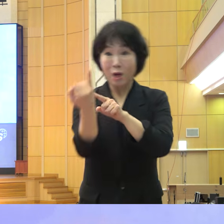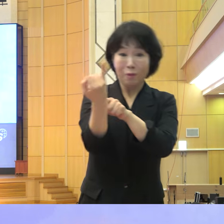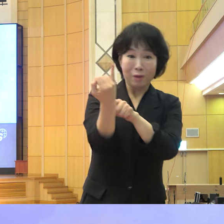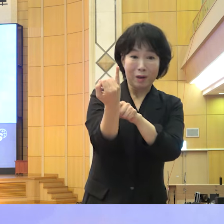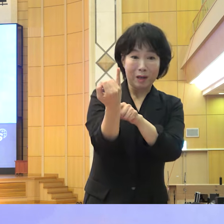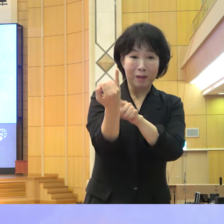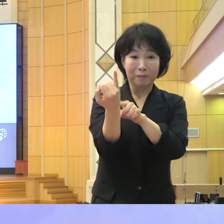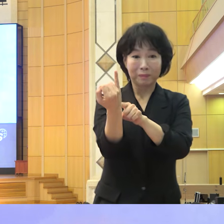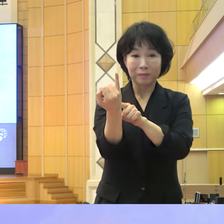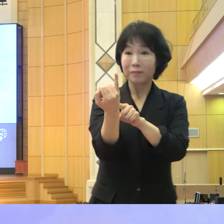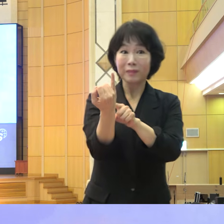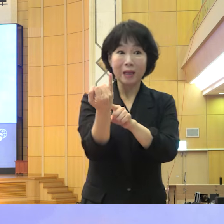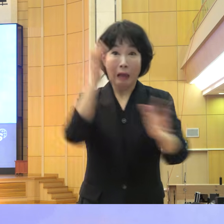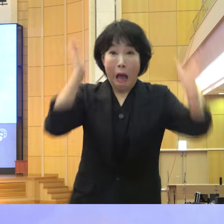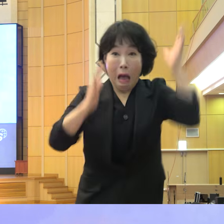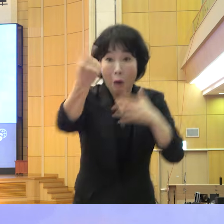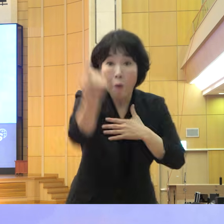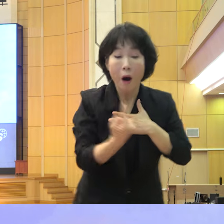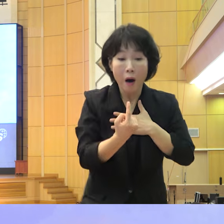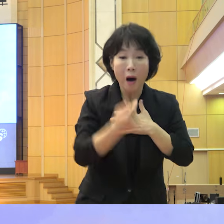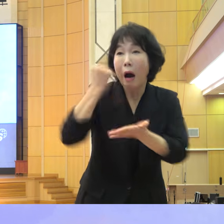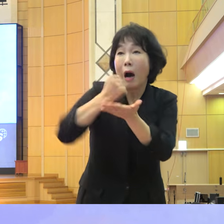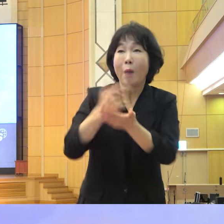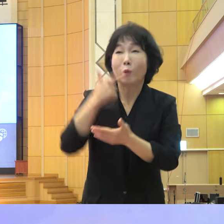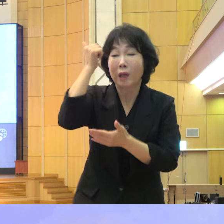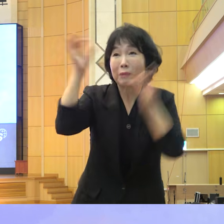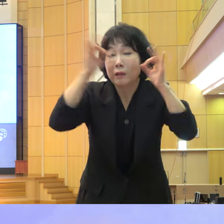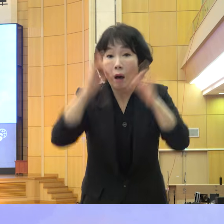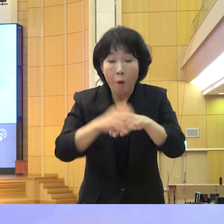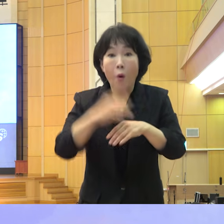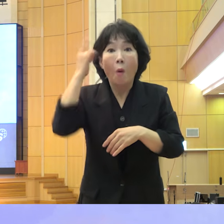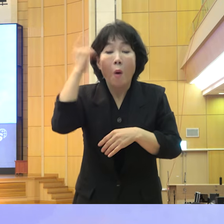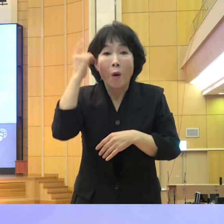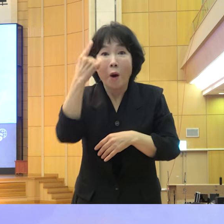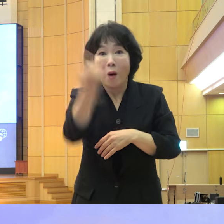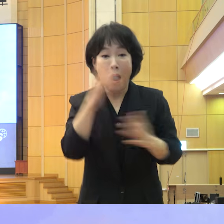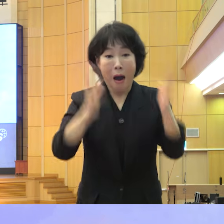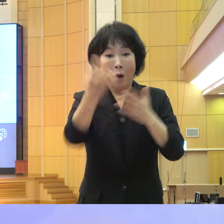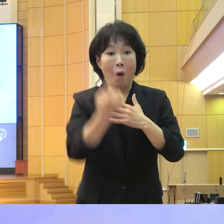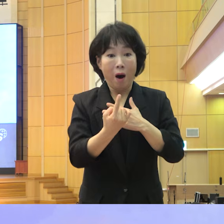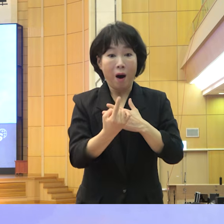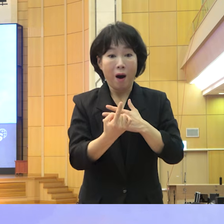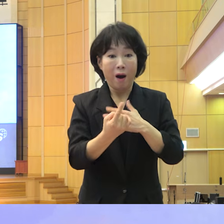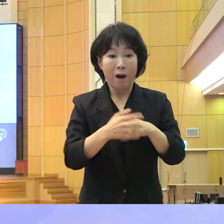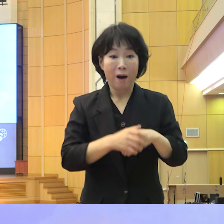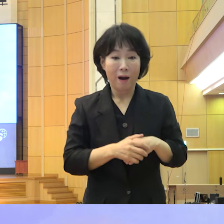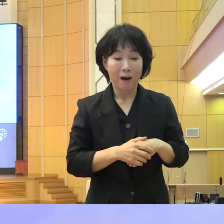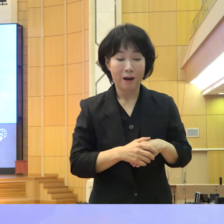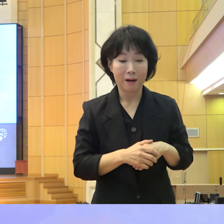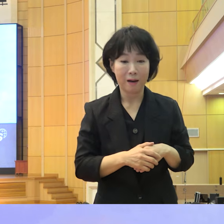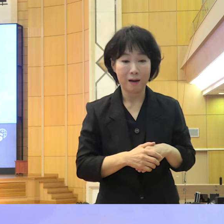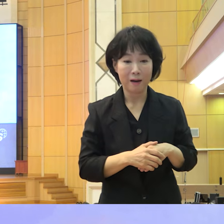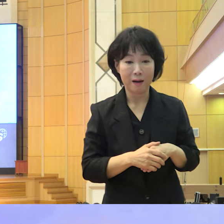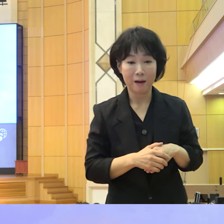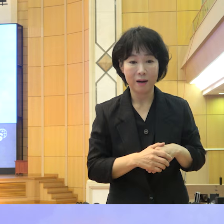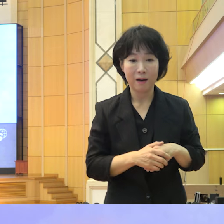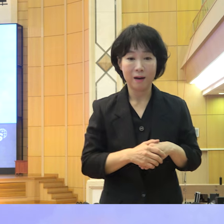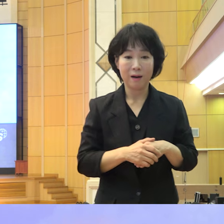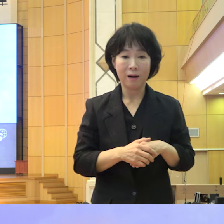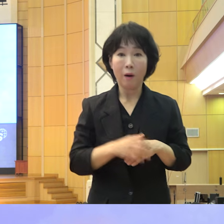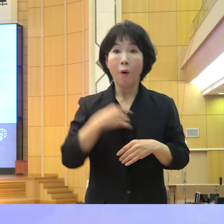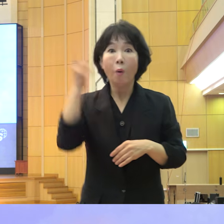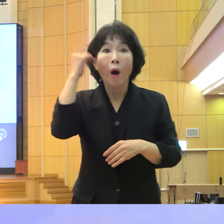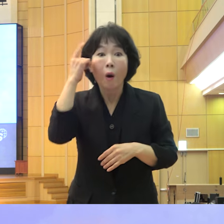만나니까, 목사님요! 그래. 깜짝 놀라서 죽었나 싶어가지고. 살아났다고 믿어야 되는데,